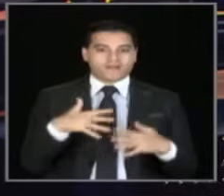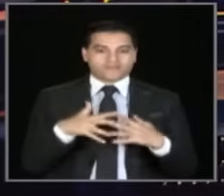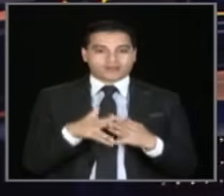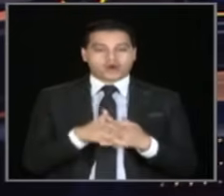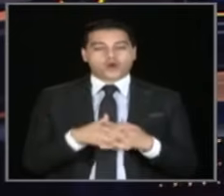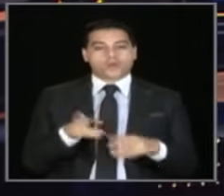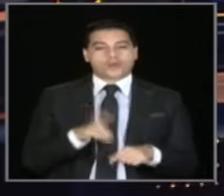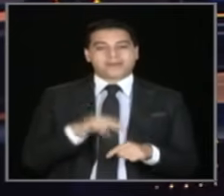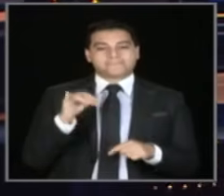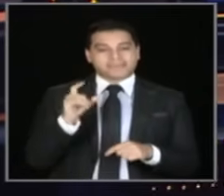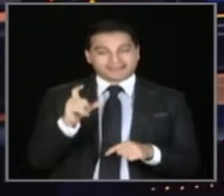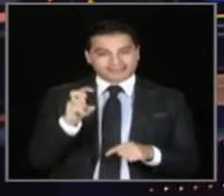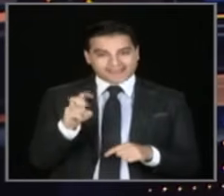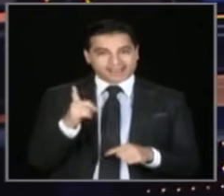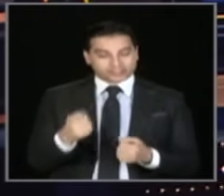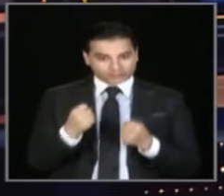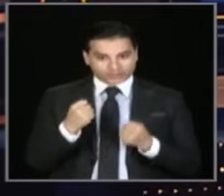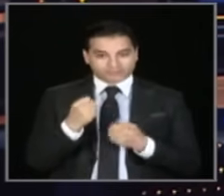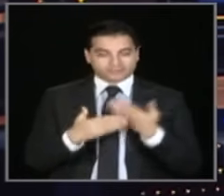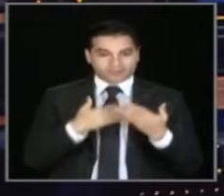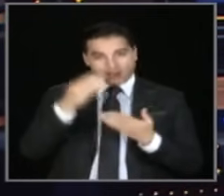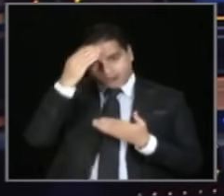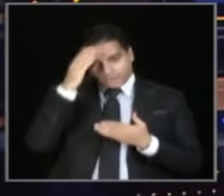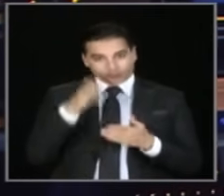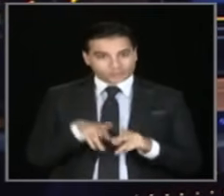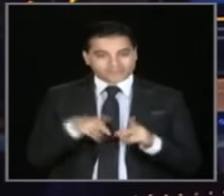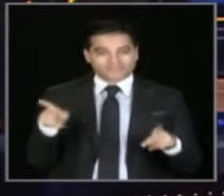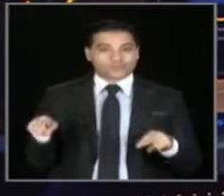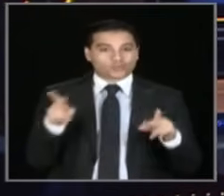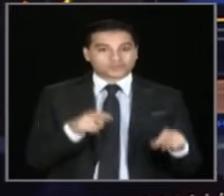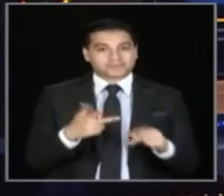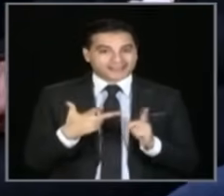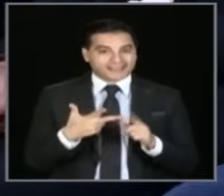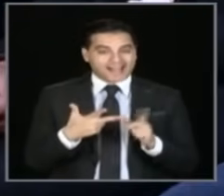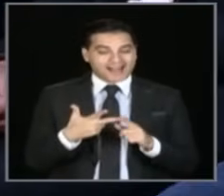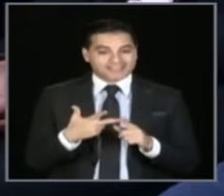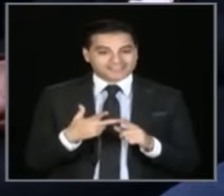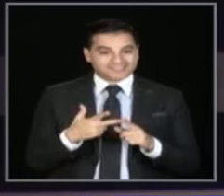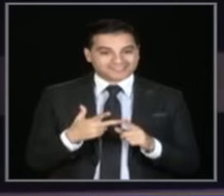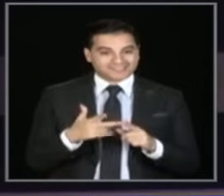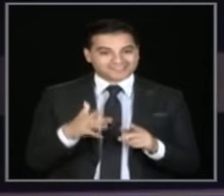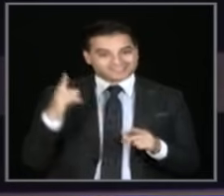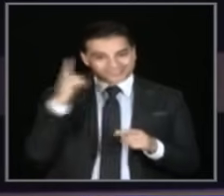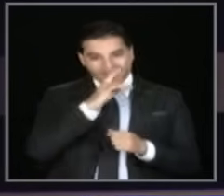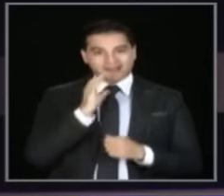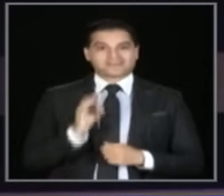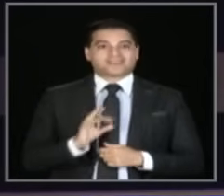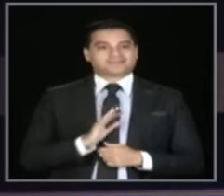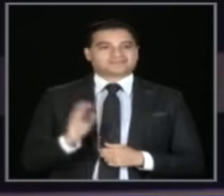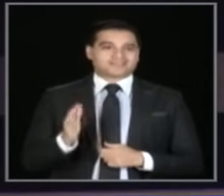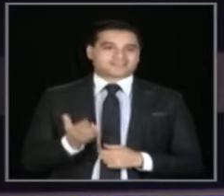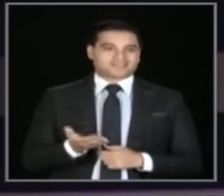منا شد حيلك، العبقرة قادرون باختلاف الموسم الثالث. صعب ولا إيه؟ جدا. خلاص